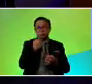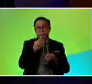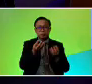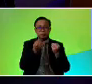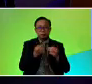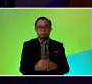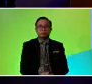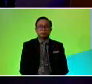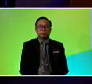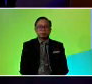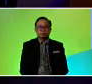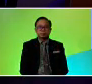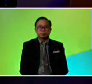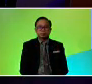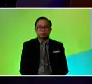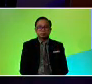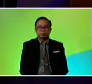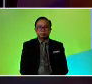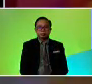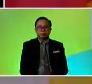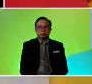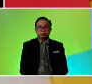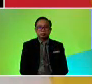mahade sipilis Anda